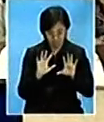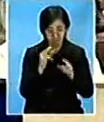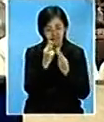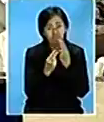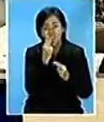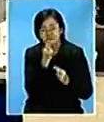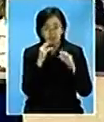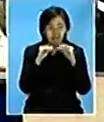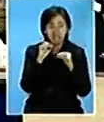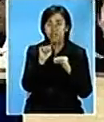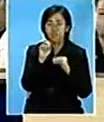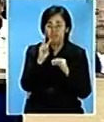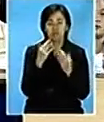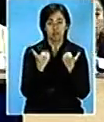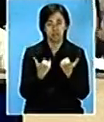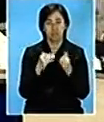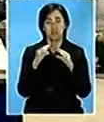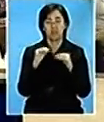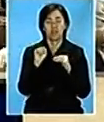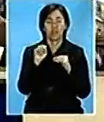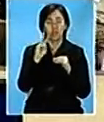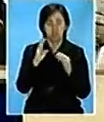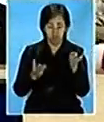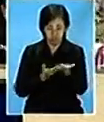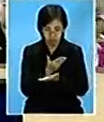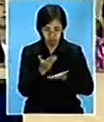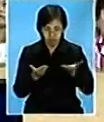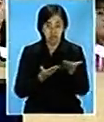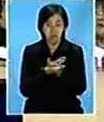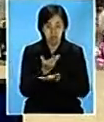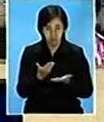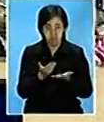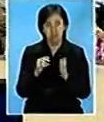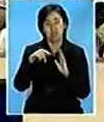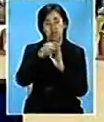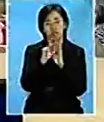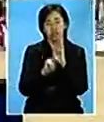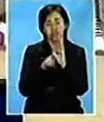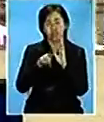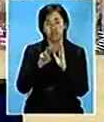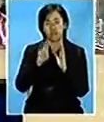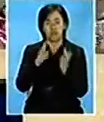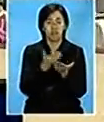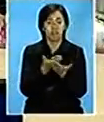ยมชมการประชุมวุฒิสภาซึ่งวันนี้เป็นการประชุมของวุฒิสภาเพื่อพิจารณาร่างพระราชบัญญัติงบประมาณร